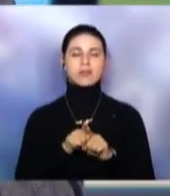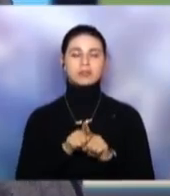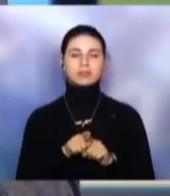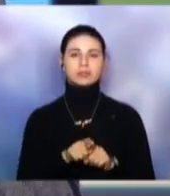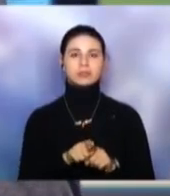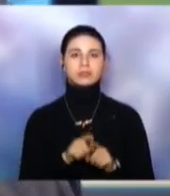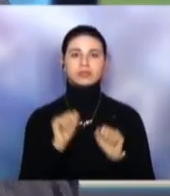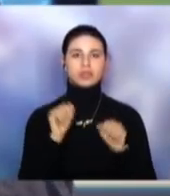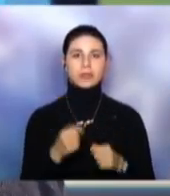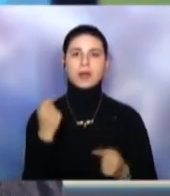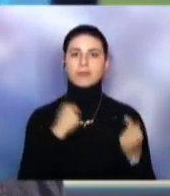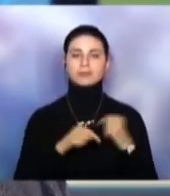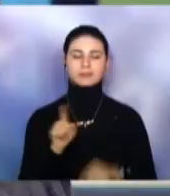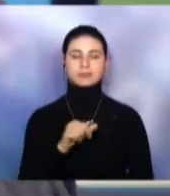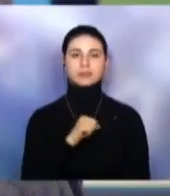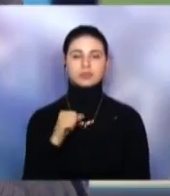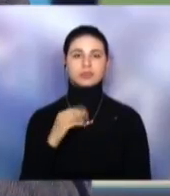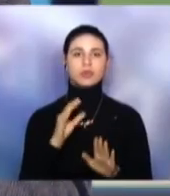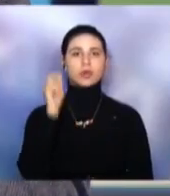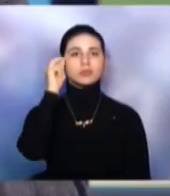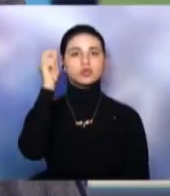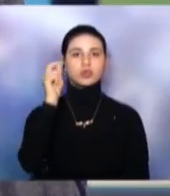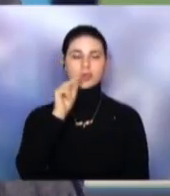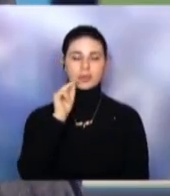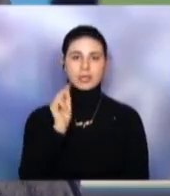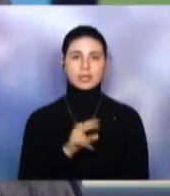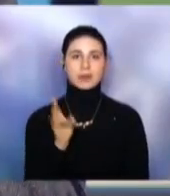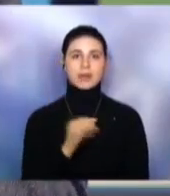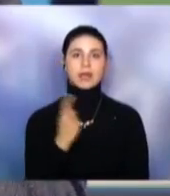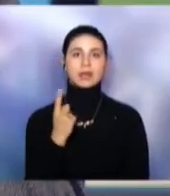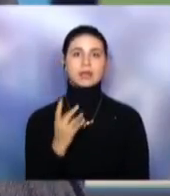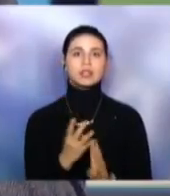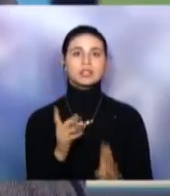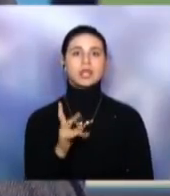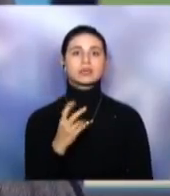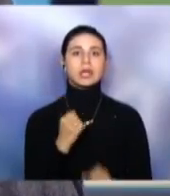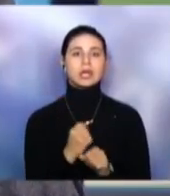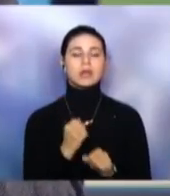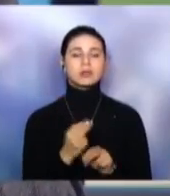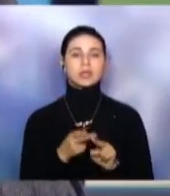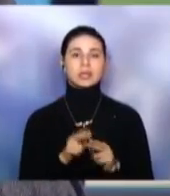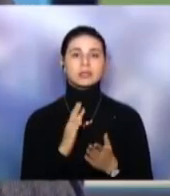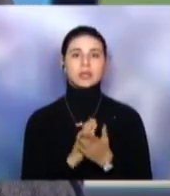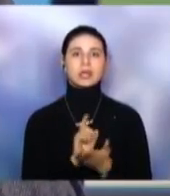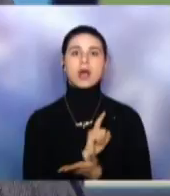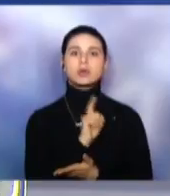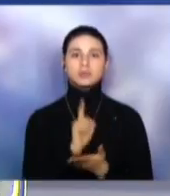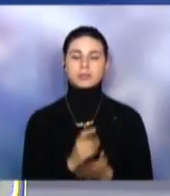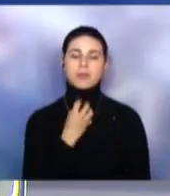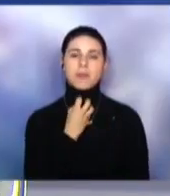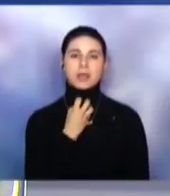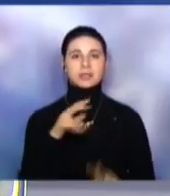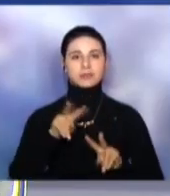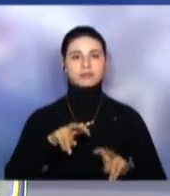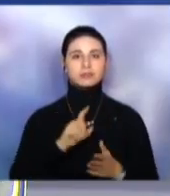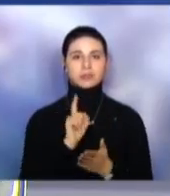რომელიც არ არის ორგანული და არის მხოლოდ ფსიქოემოციური. Magram პირველ რიგში რაც უნდა გააკეთოს მან ის გახლავთ აუცილებლად ფარესებული ჯიგვის ფუნქციის.